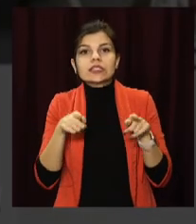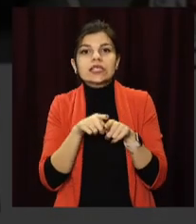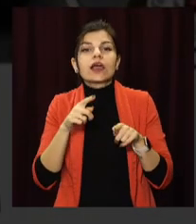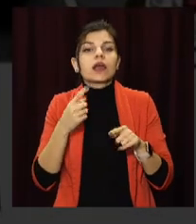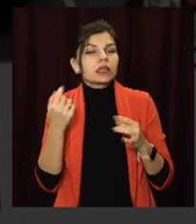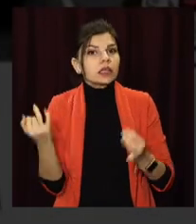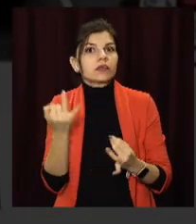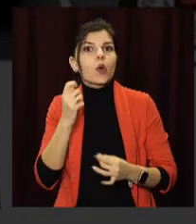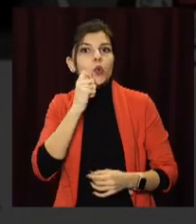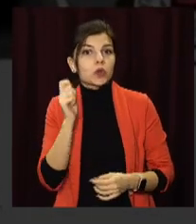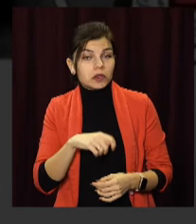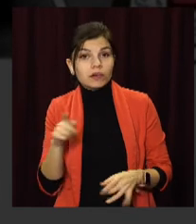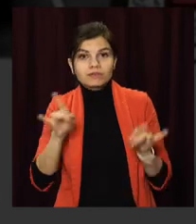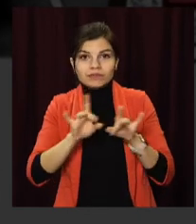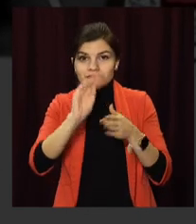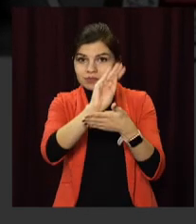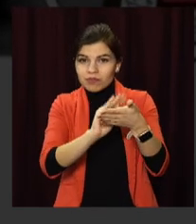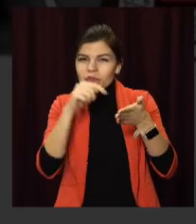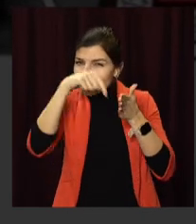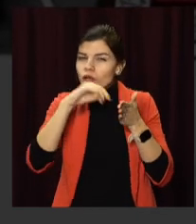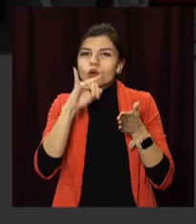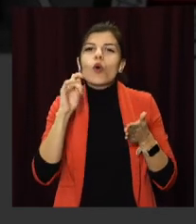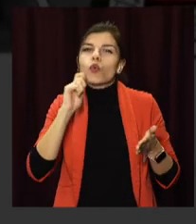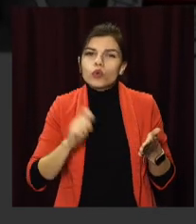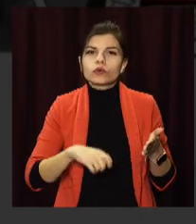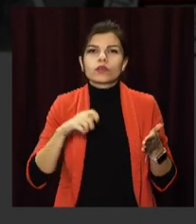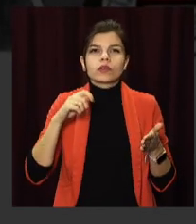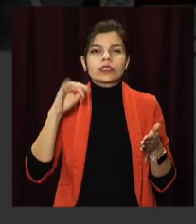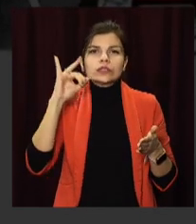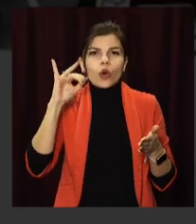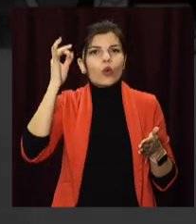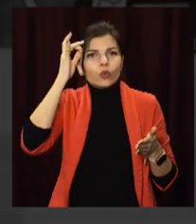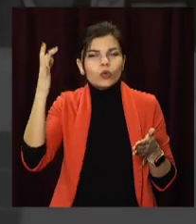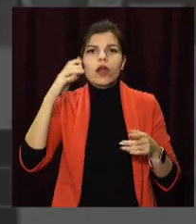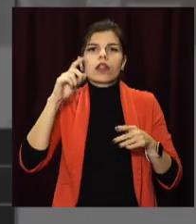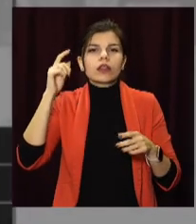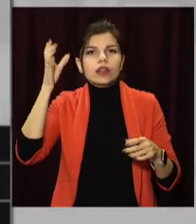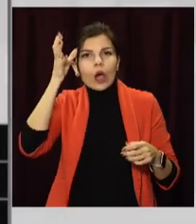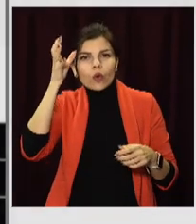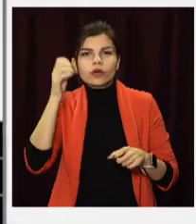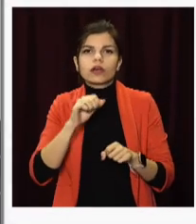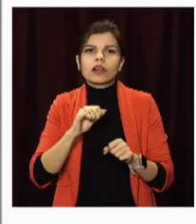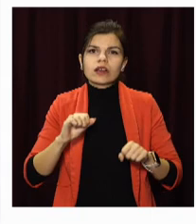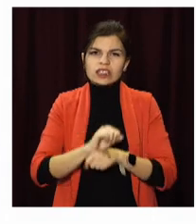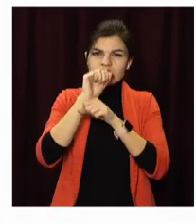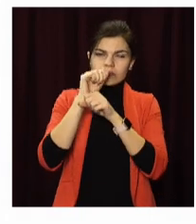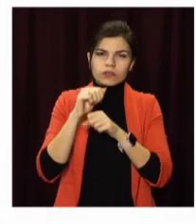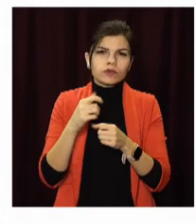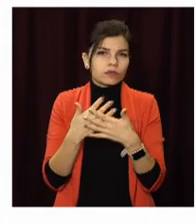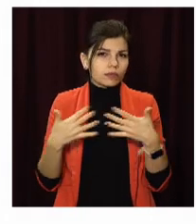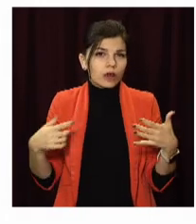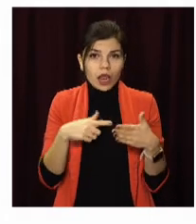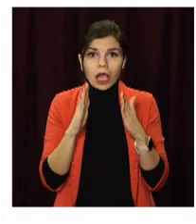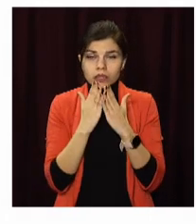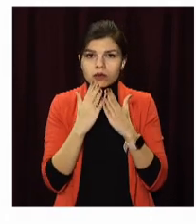українці». Ілюстроване видання розповідає про українську історію та культуру, а також про науку, революції, свята і сусідні народи. Ця книга –